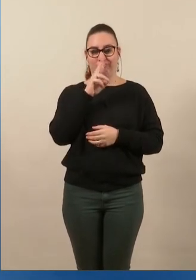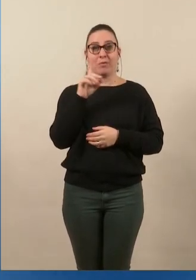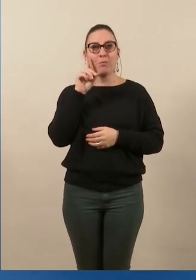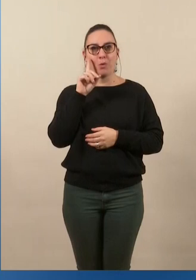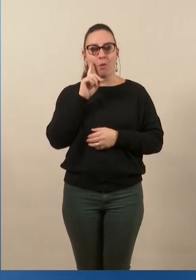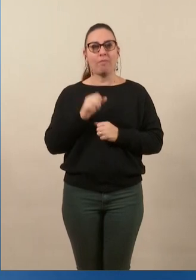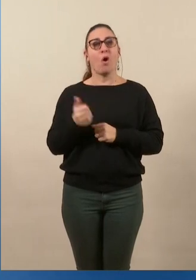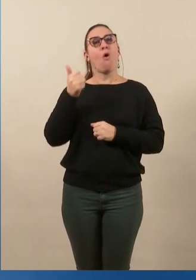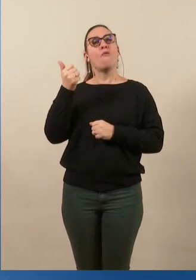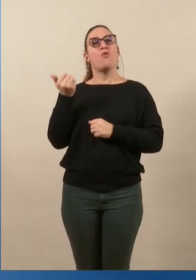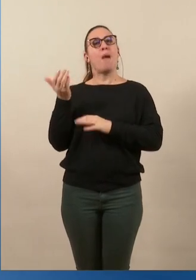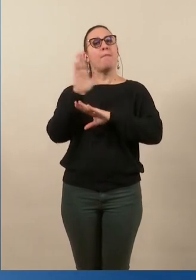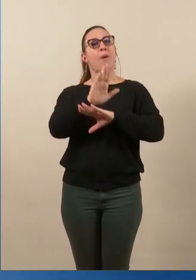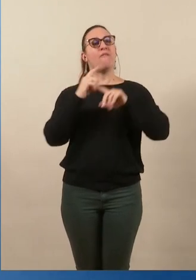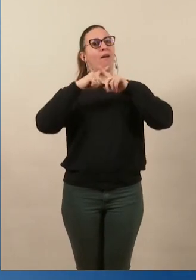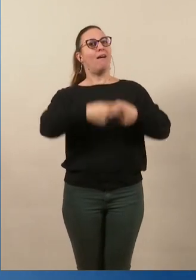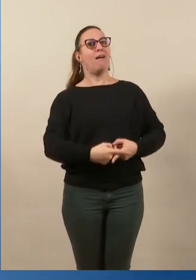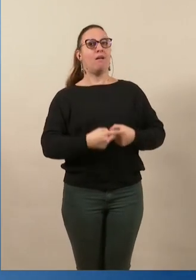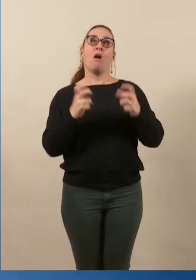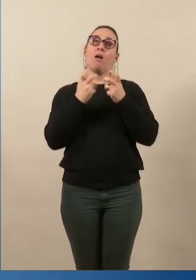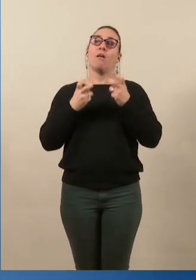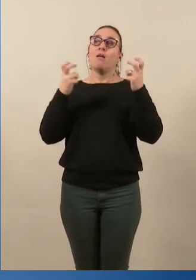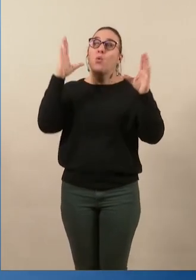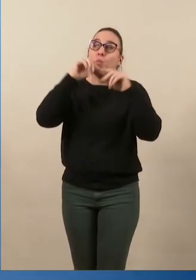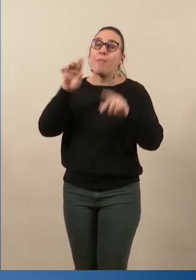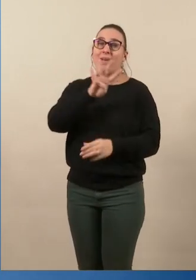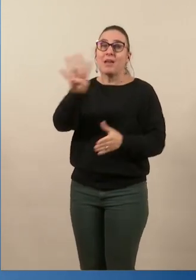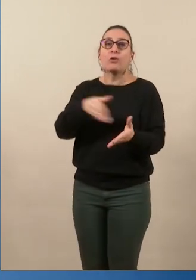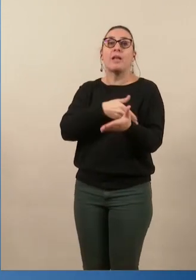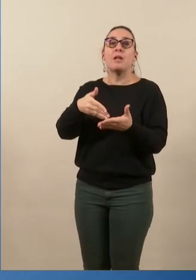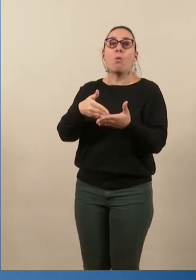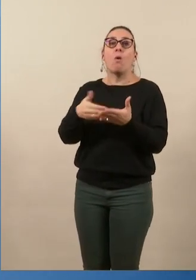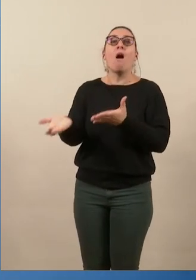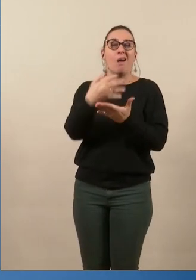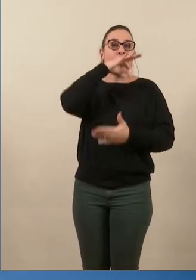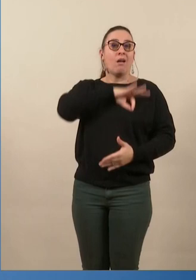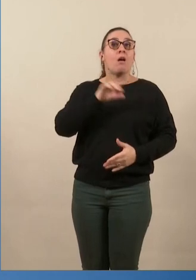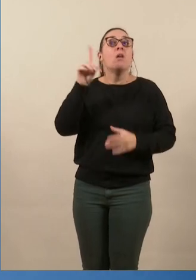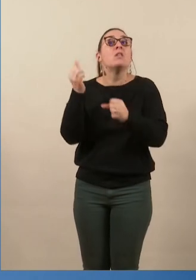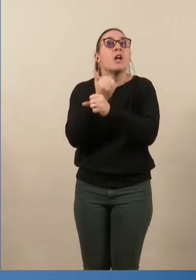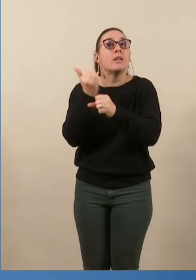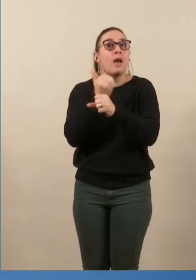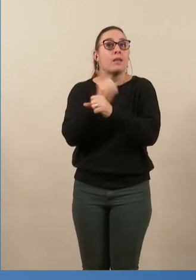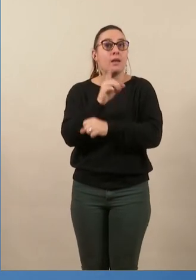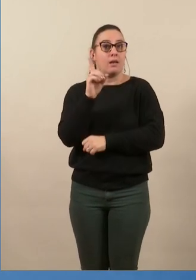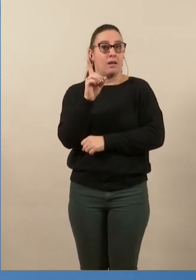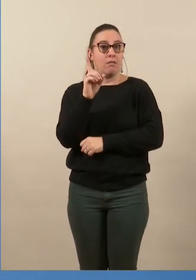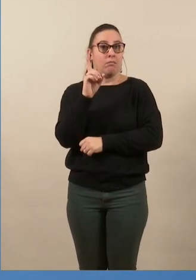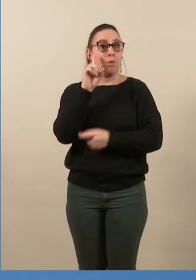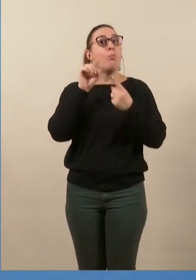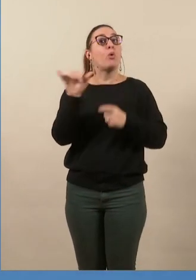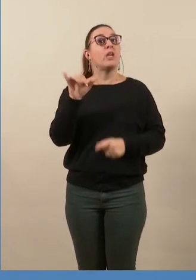vous avez justifié cette augmentation d'impôts je rappelle 44 millions de recettes supplémentaires chaque année pour la